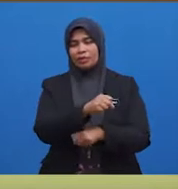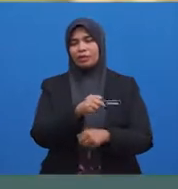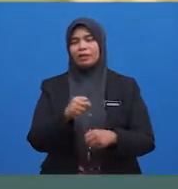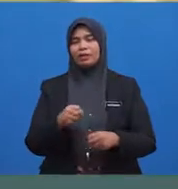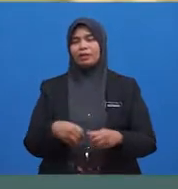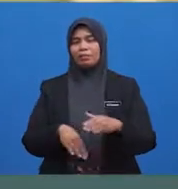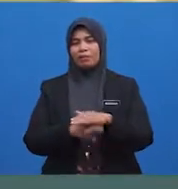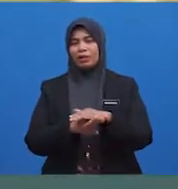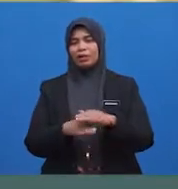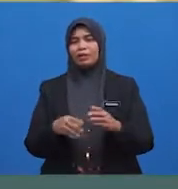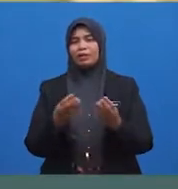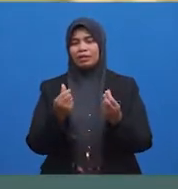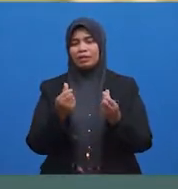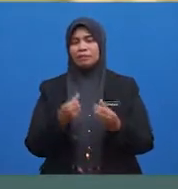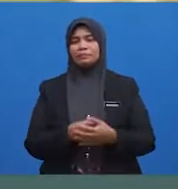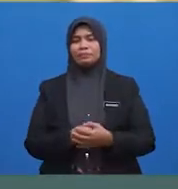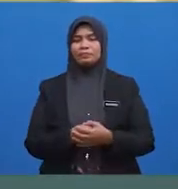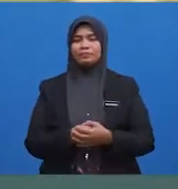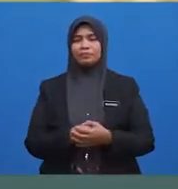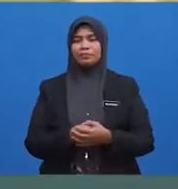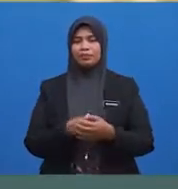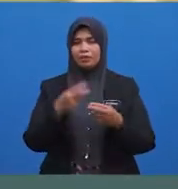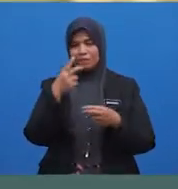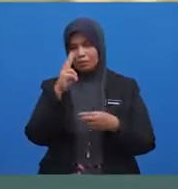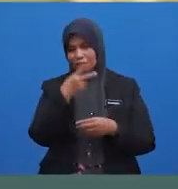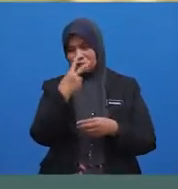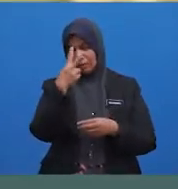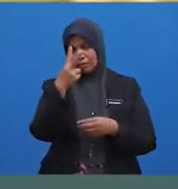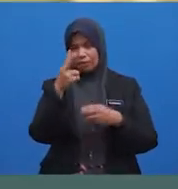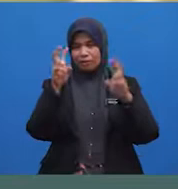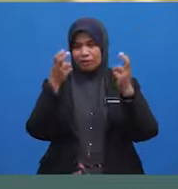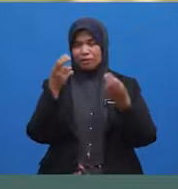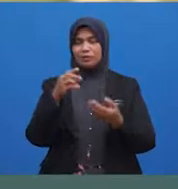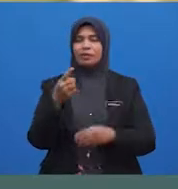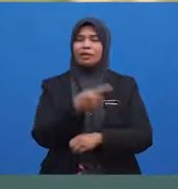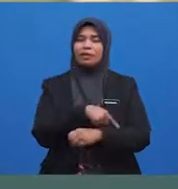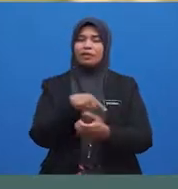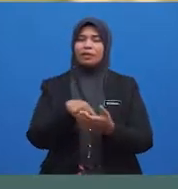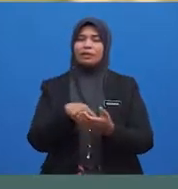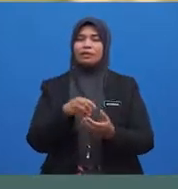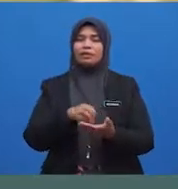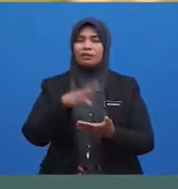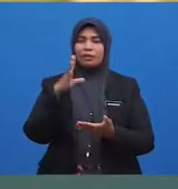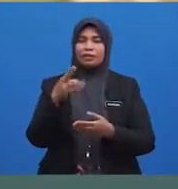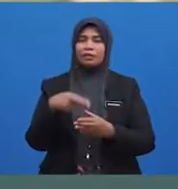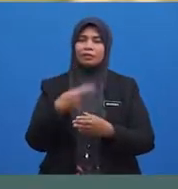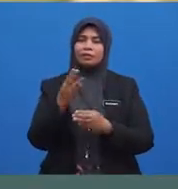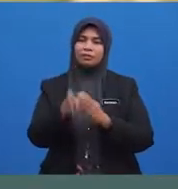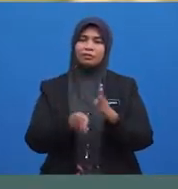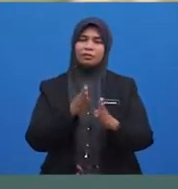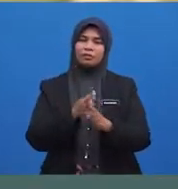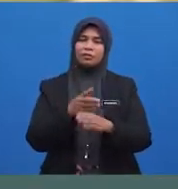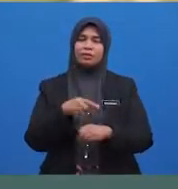Lembing. Kembali kita kepada topik hari ini berkaitan kekayaan hasil bumi di negeri Perak,